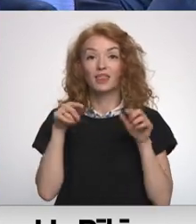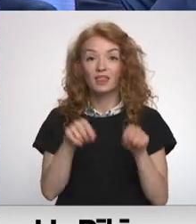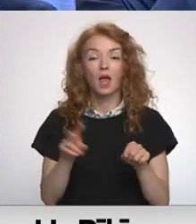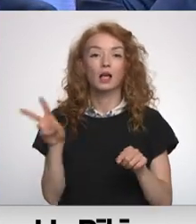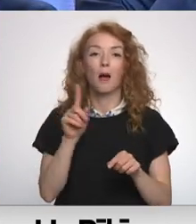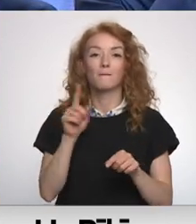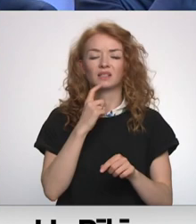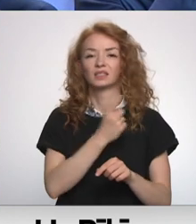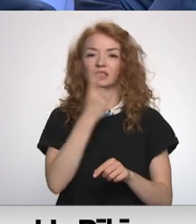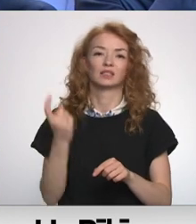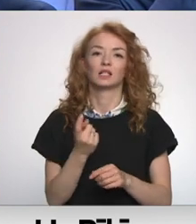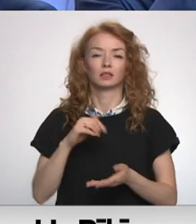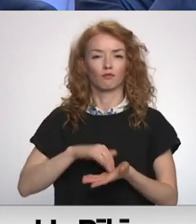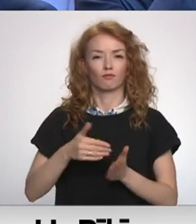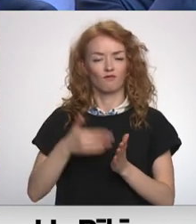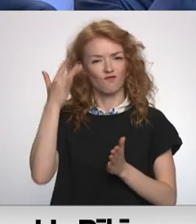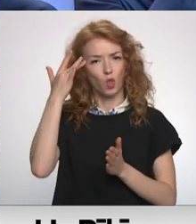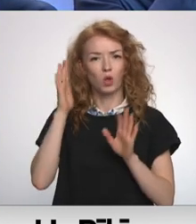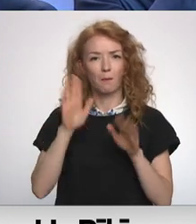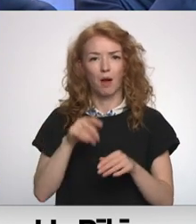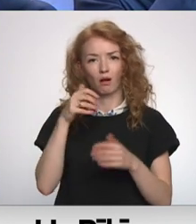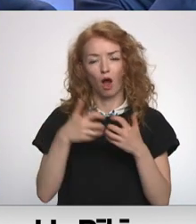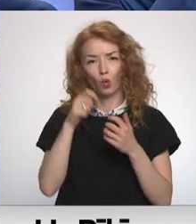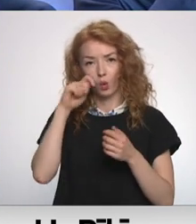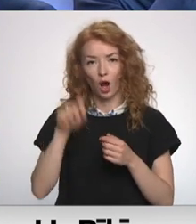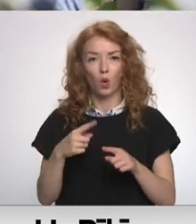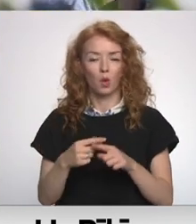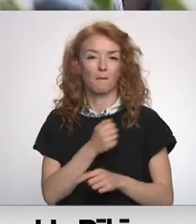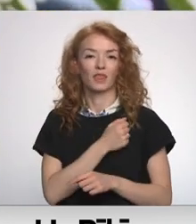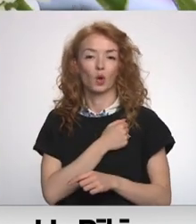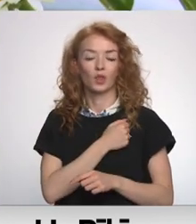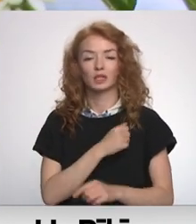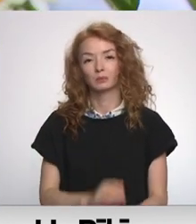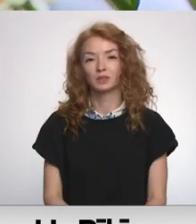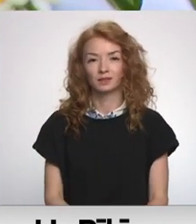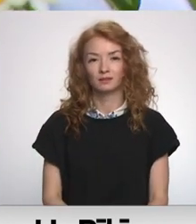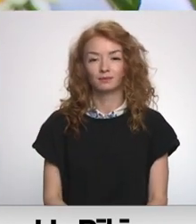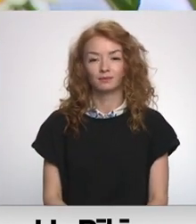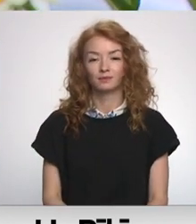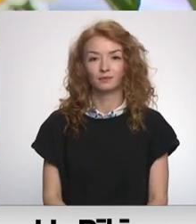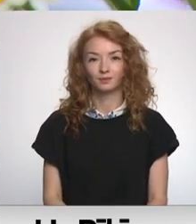stingra partijas nostāja jautājumā par karu Ukrainā un patriotisms. Madara Līcīte, Ivans Milaus, Latvijas televīzija.